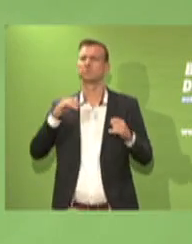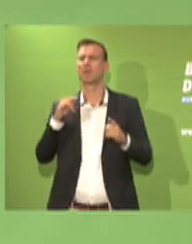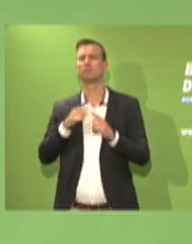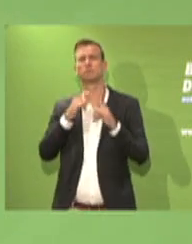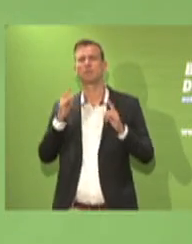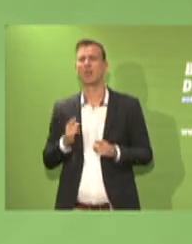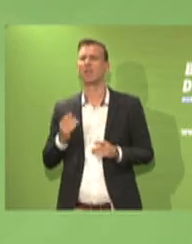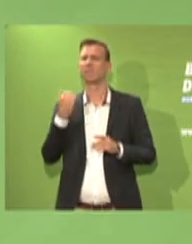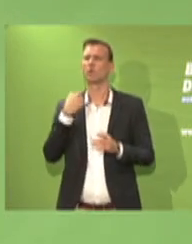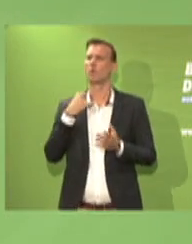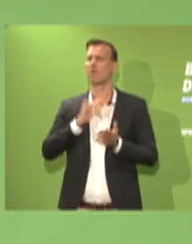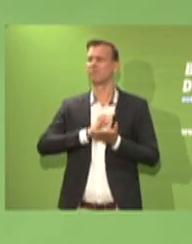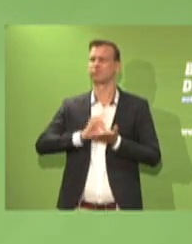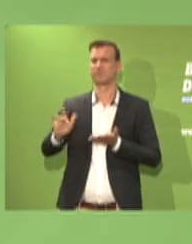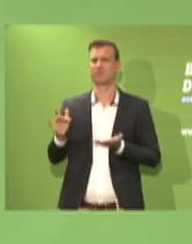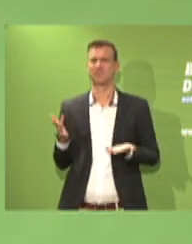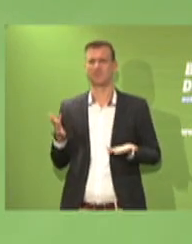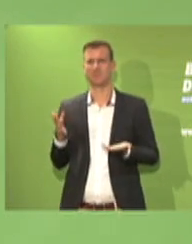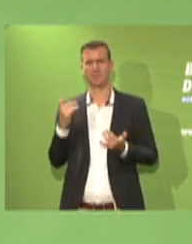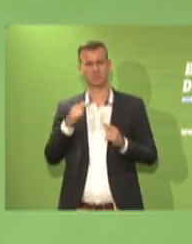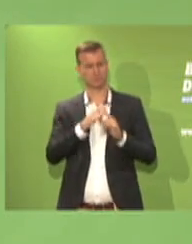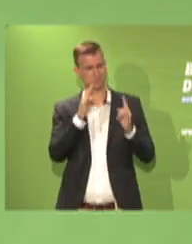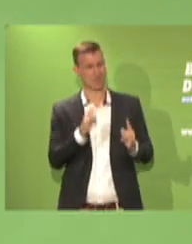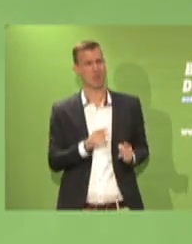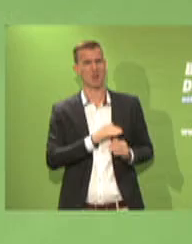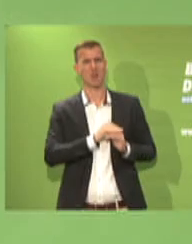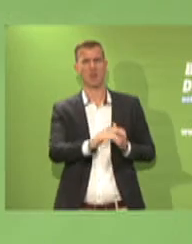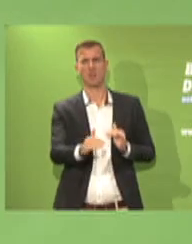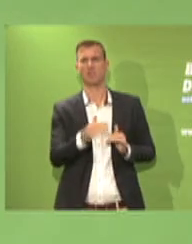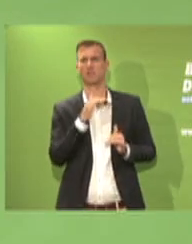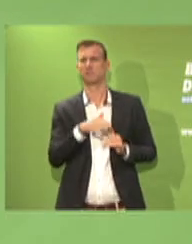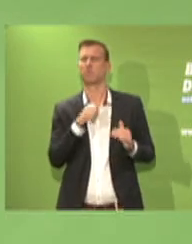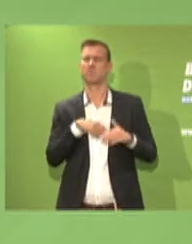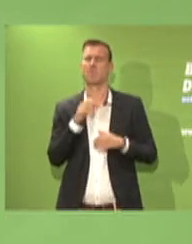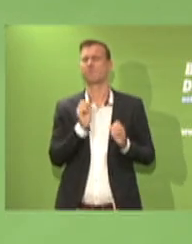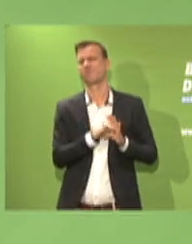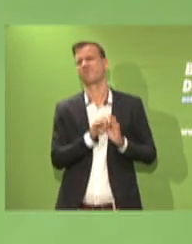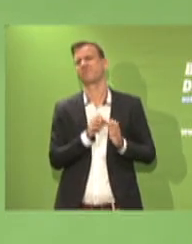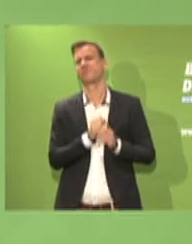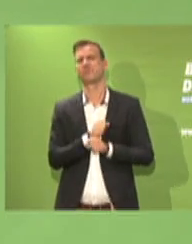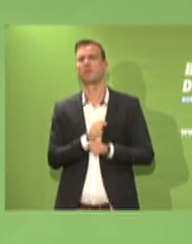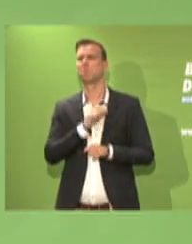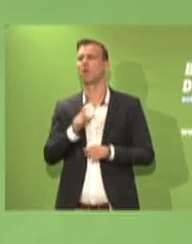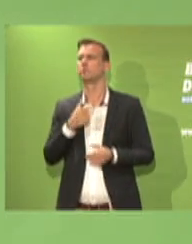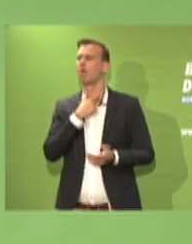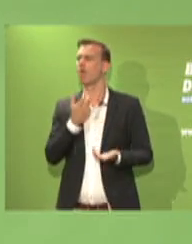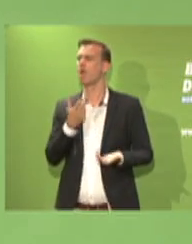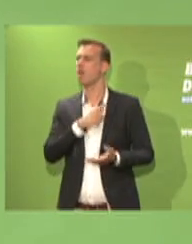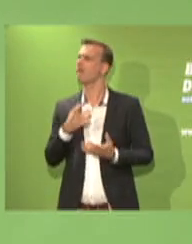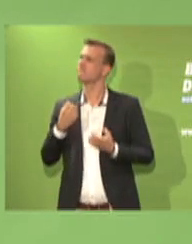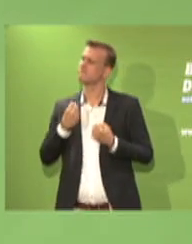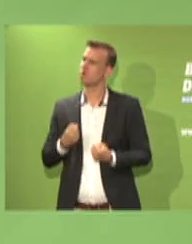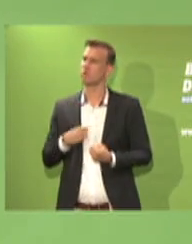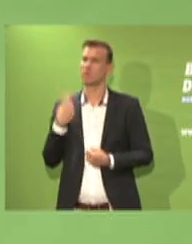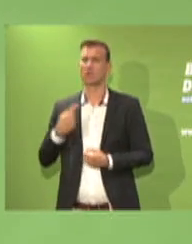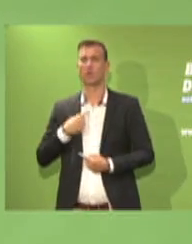früher freie Fläche war. Dieses macht die Menschen sprachlos, dieses macht die Menschen ohnmächtig, und daraus wird Wut. Wir Grünen